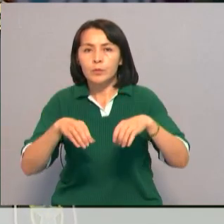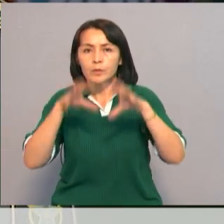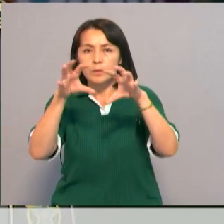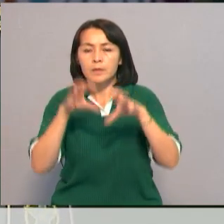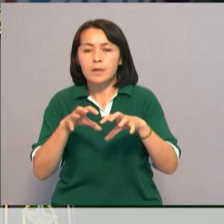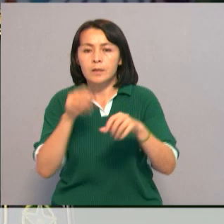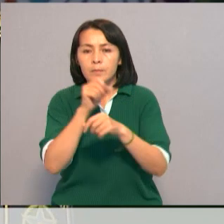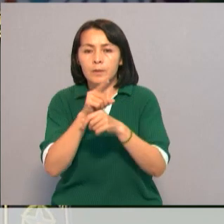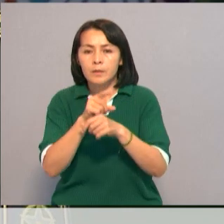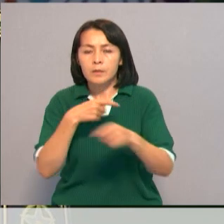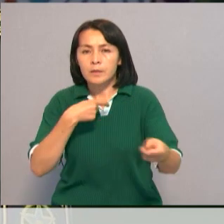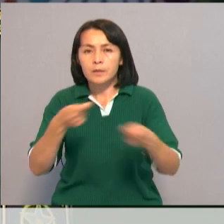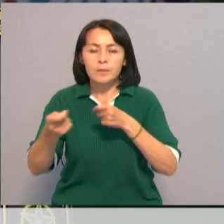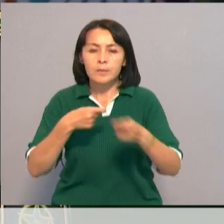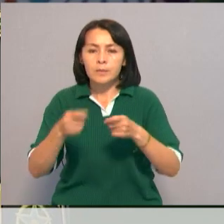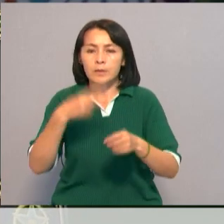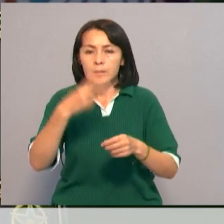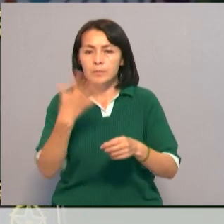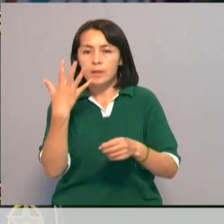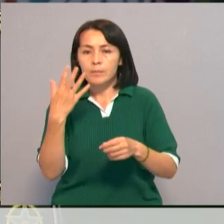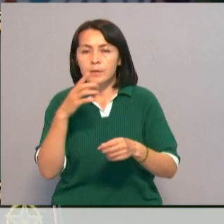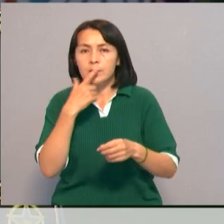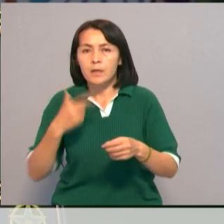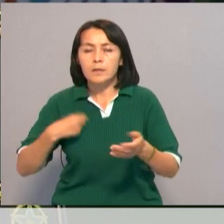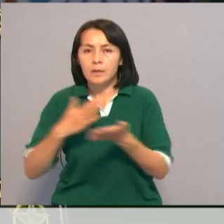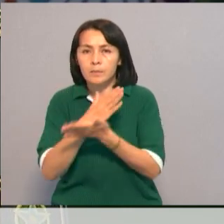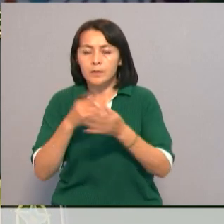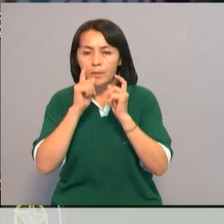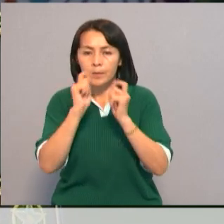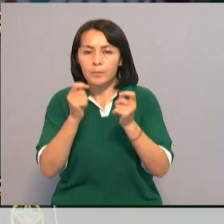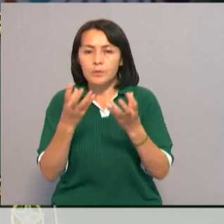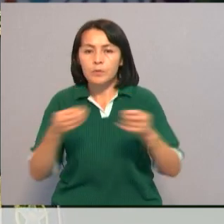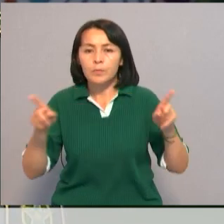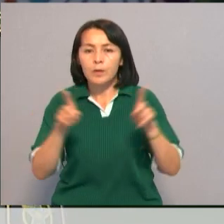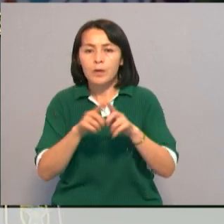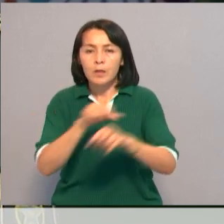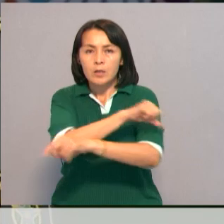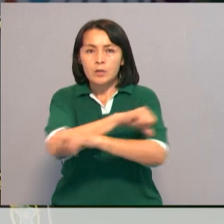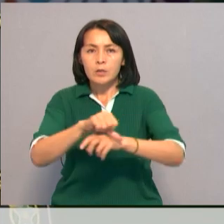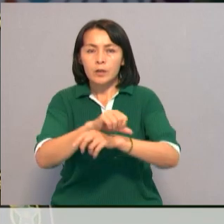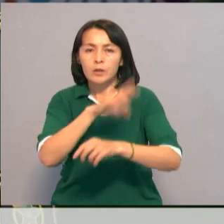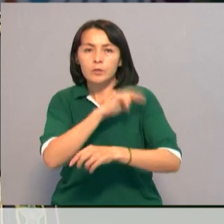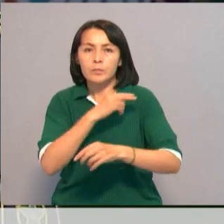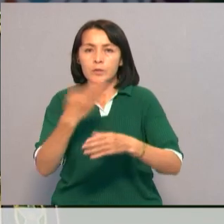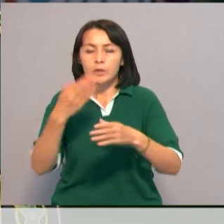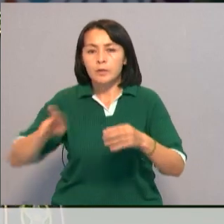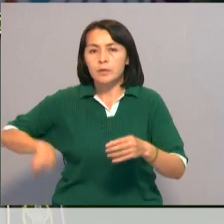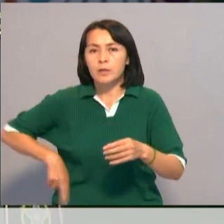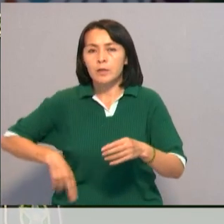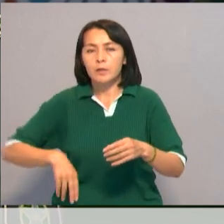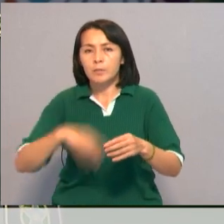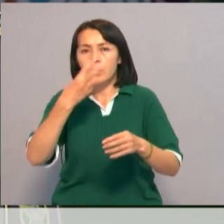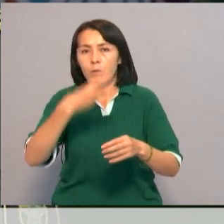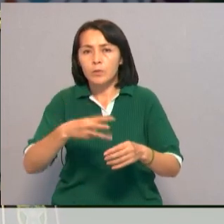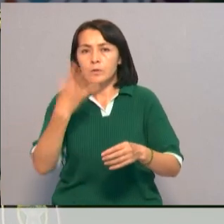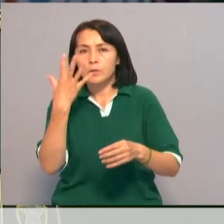құқығымен департаменттен 25 әскери қызметші марапатталды. Сонымен қатар шекара қызметі директорының құқығымен 35